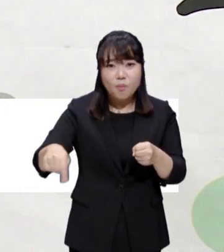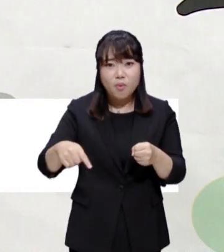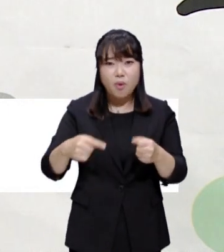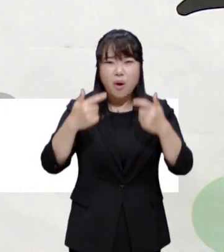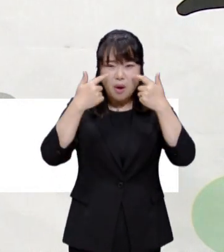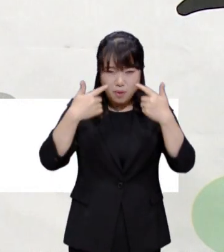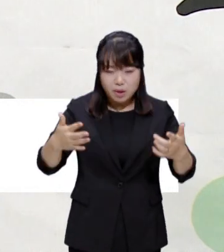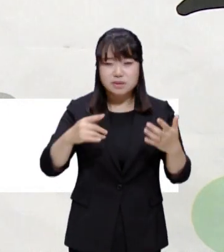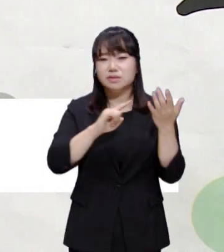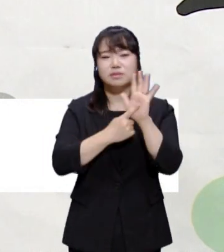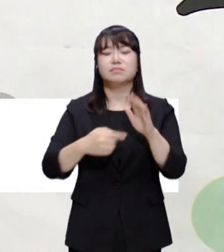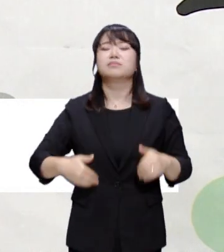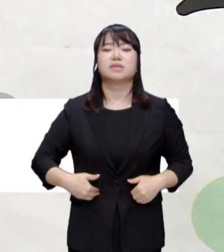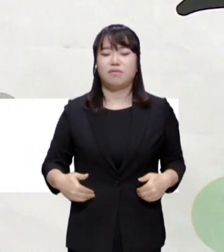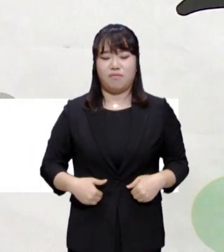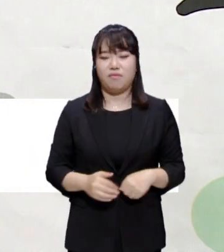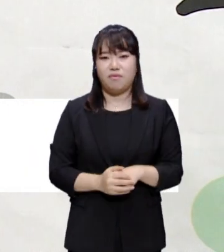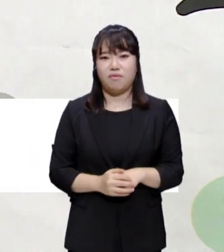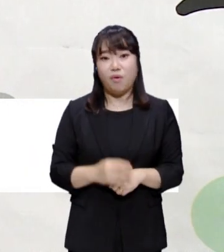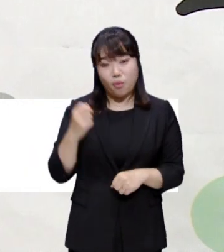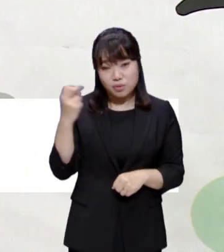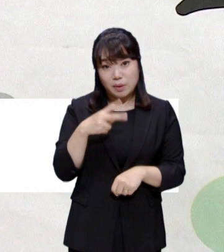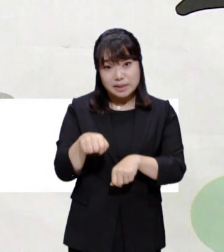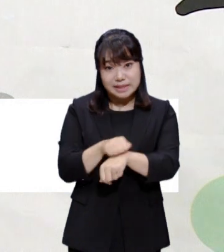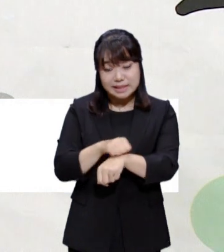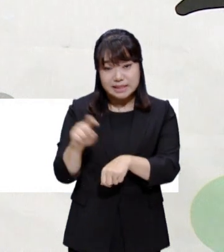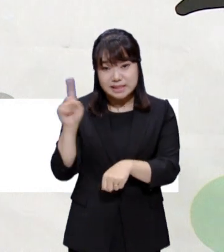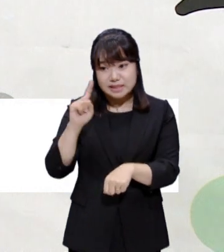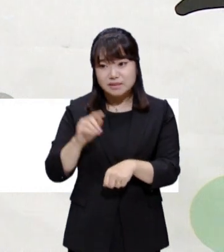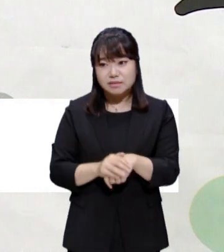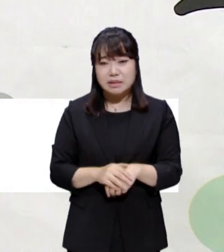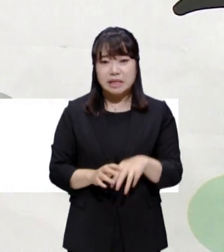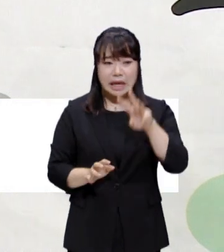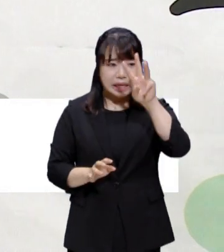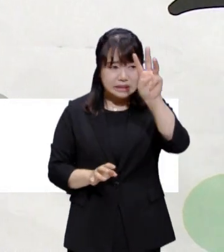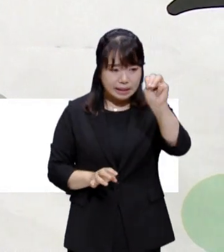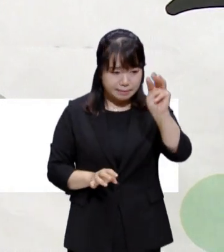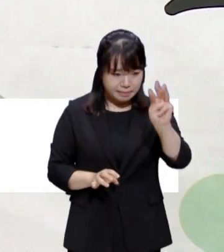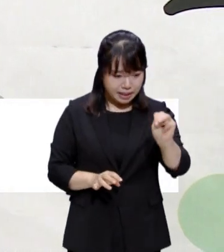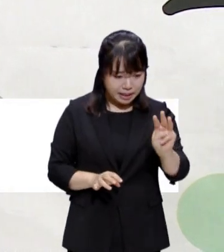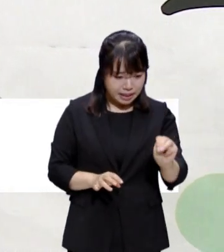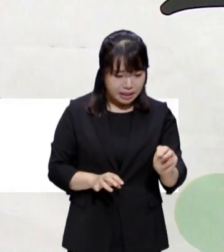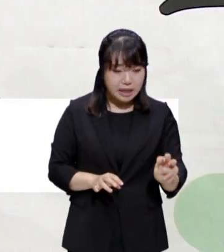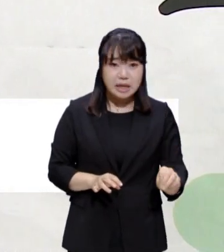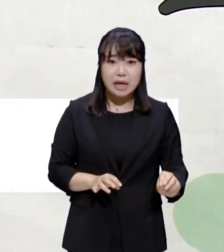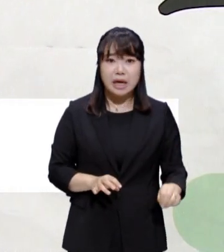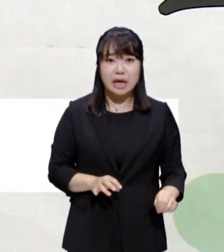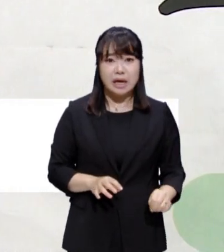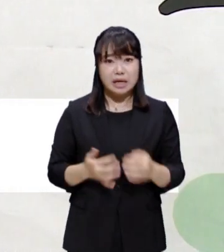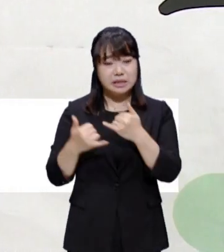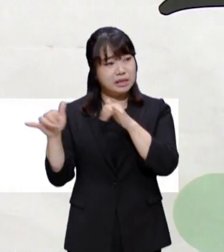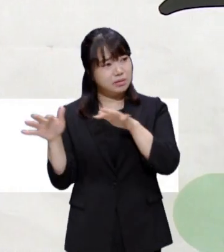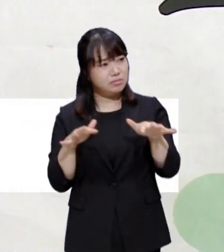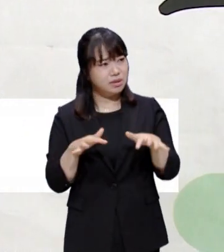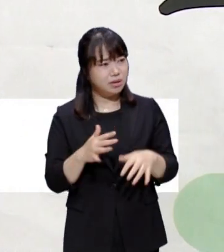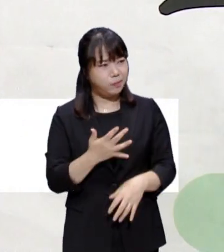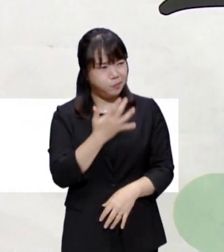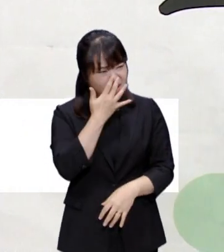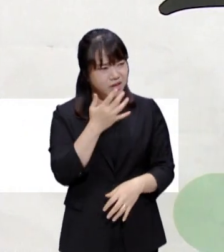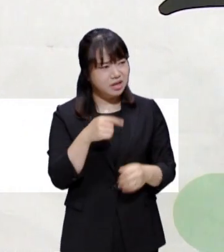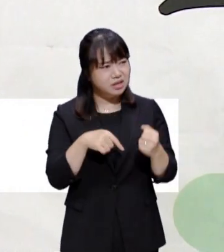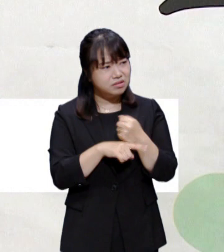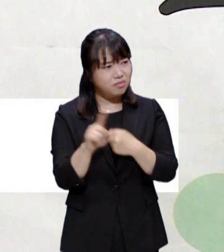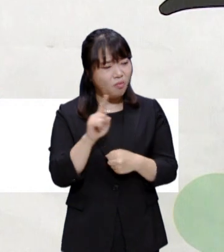규정할 필요가 있을 것 같고요. 그리고 특히나 이제 3만 원씩 지출한 경우는 너무 시민들이 보더라도 납득하기